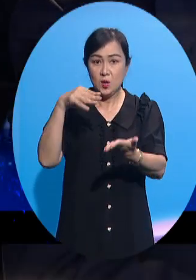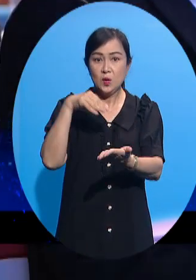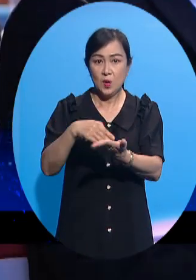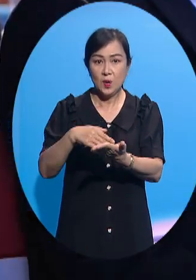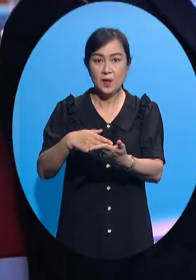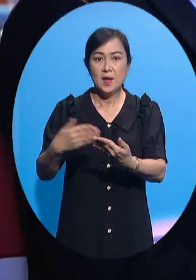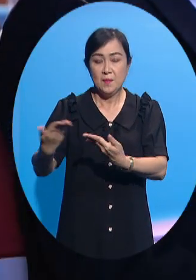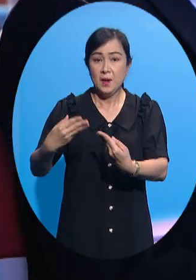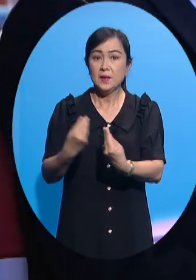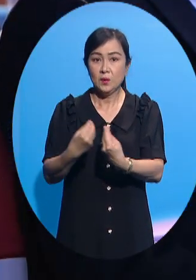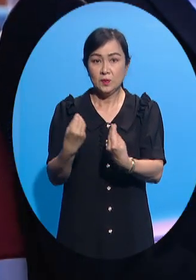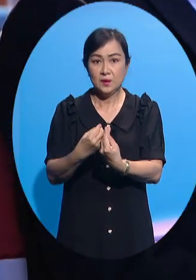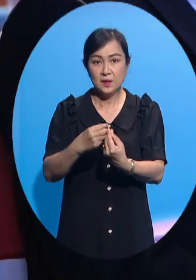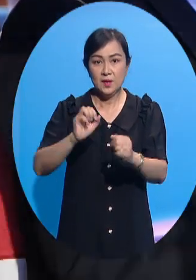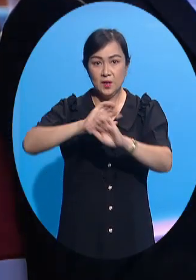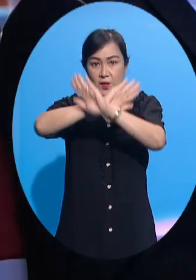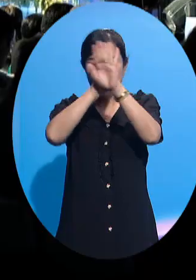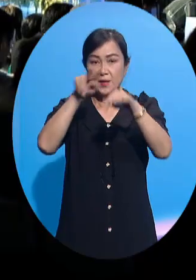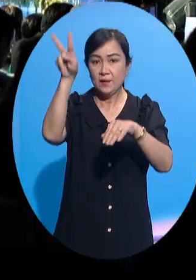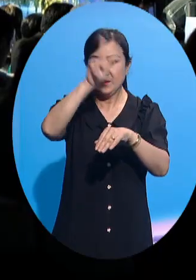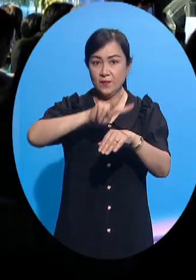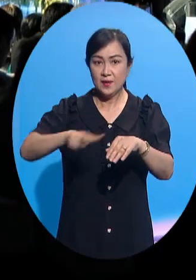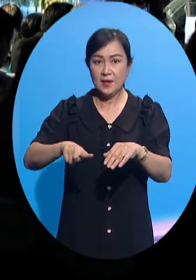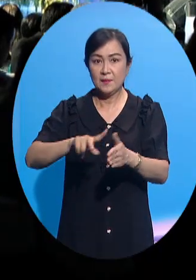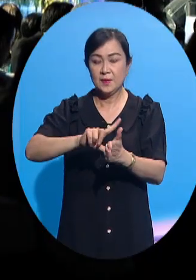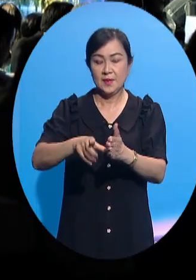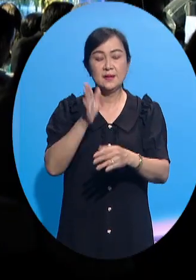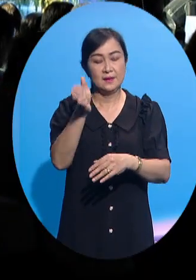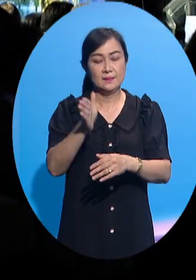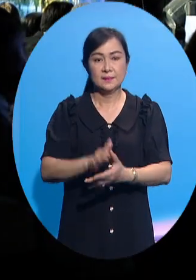cũng đang mở ra nhiều cơ hội mời gọi đầu tư vào điểm sáng Việt Nam trong thời gian tới.